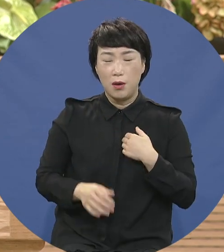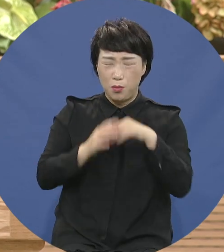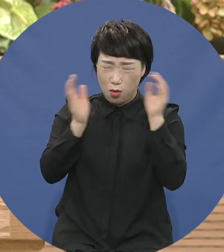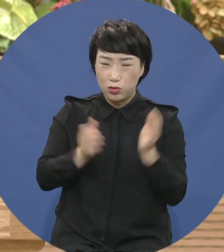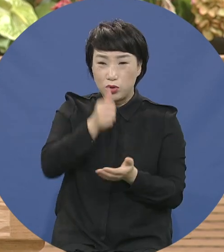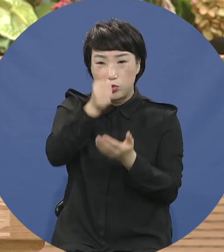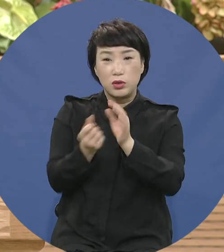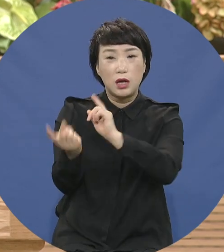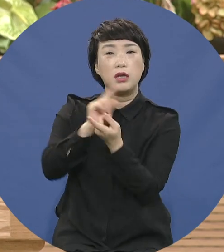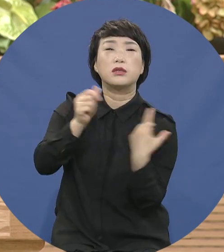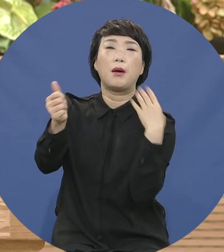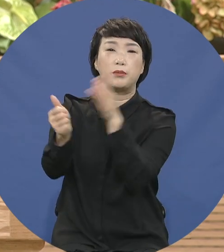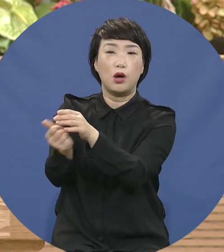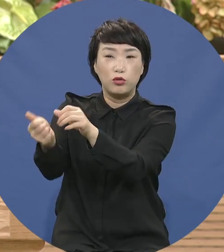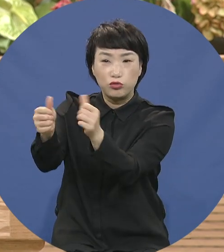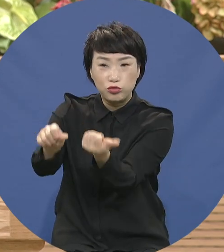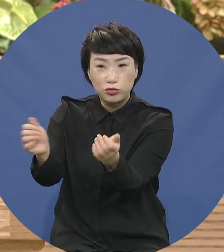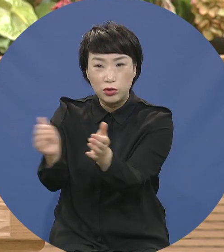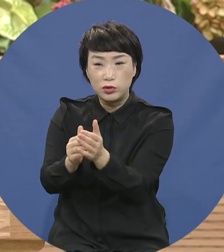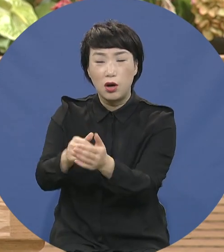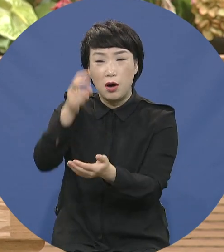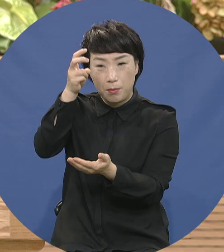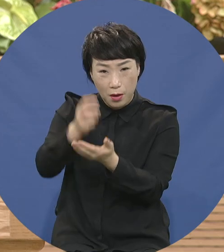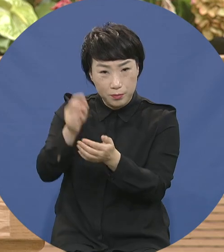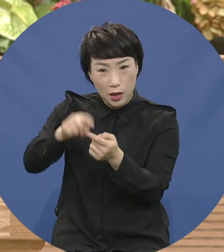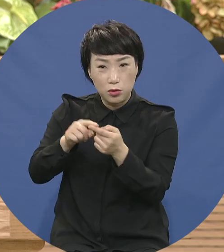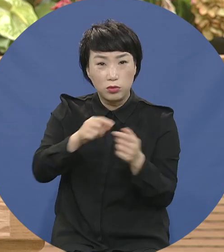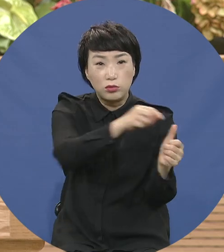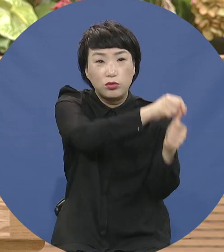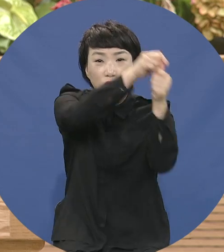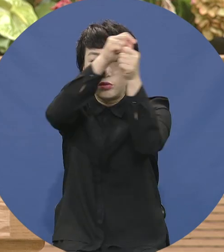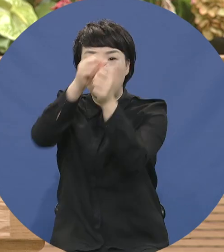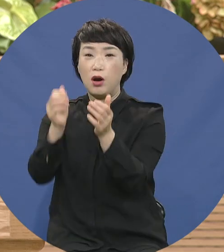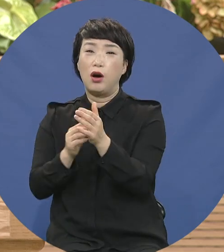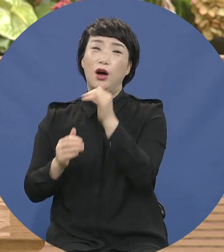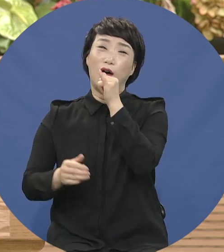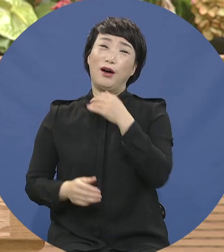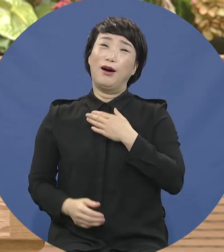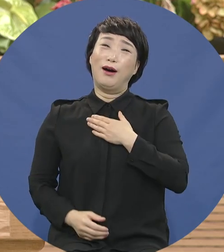짊어지고 죽으시고 법대로 나를 살렸으니,